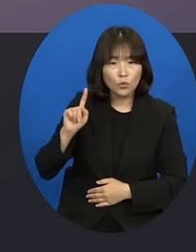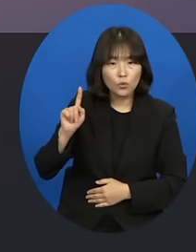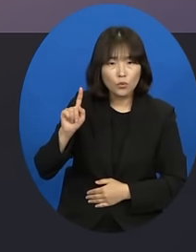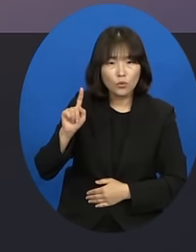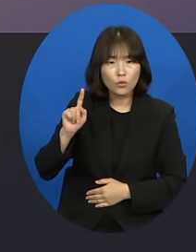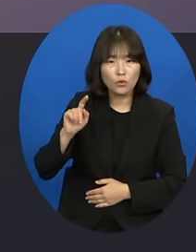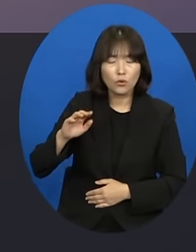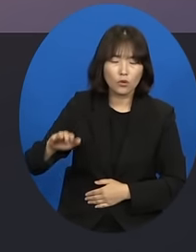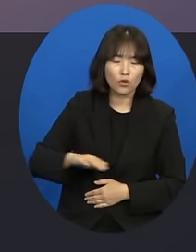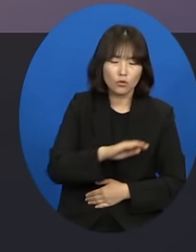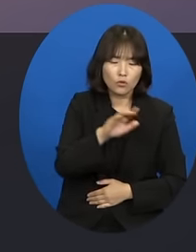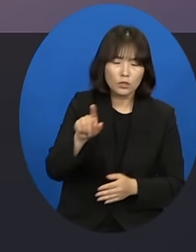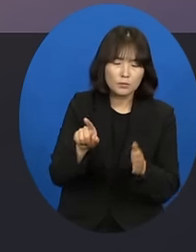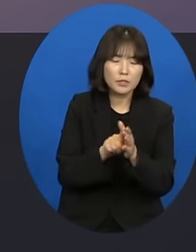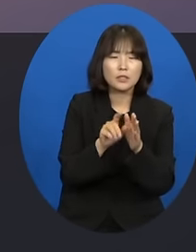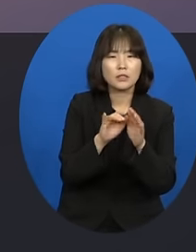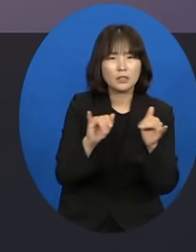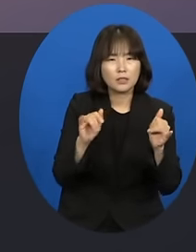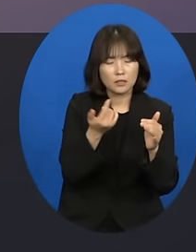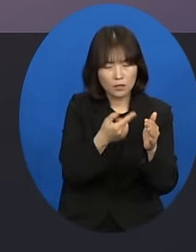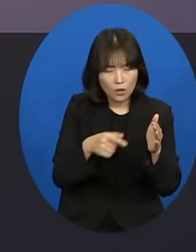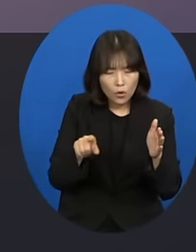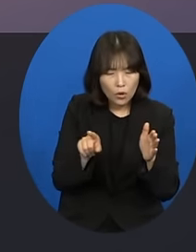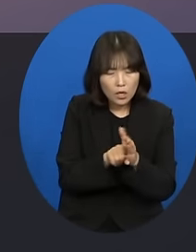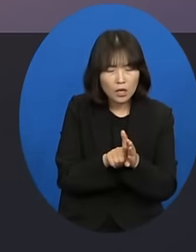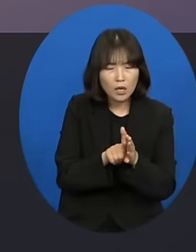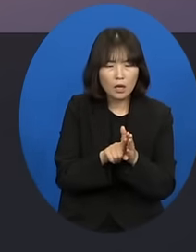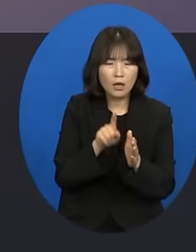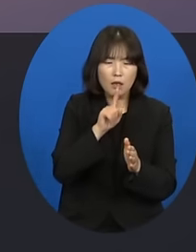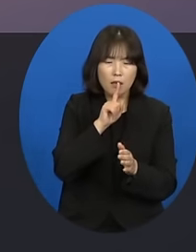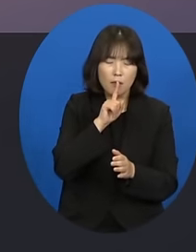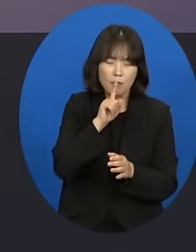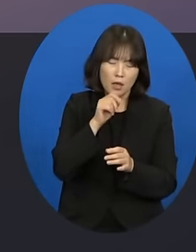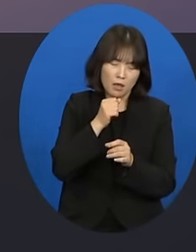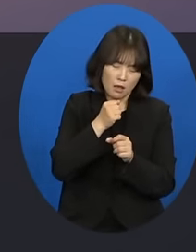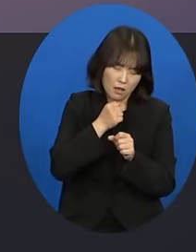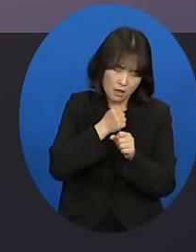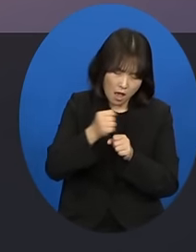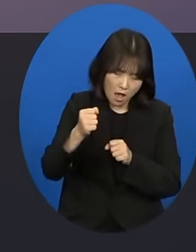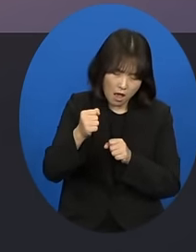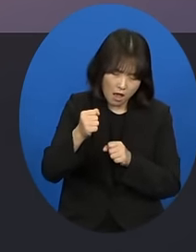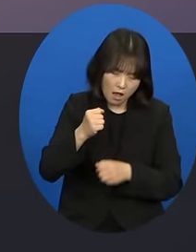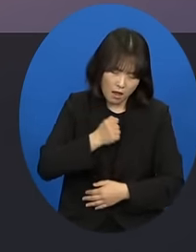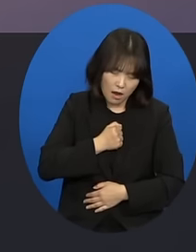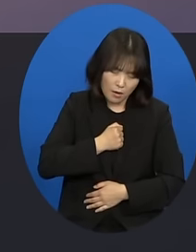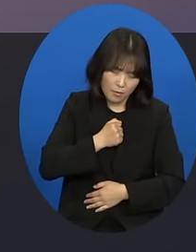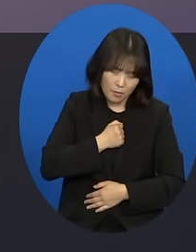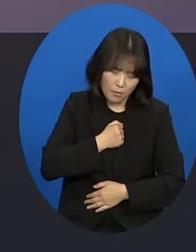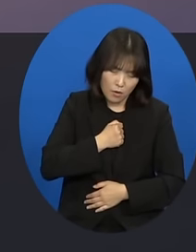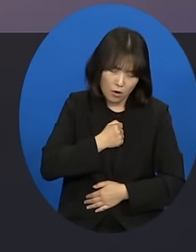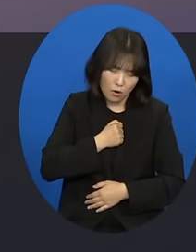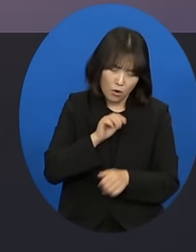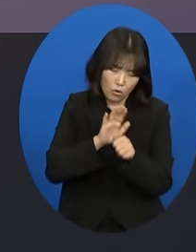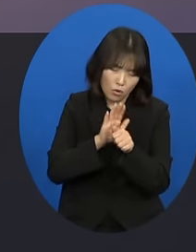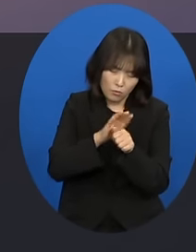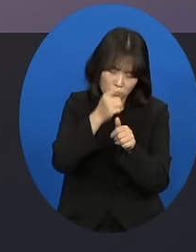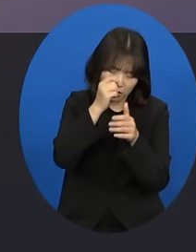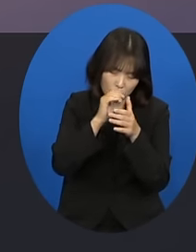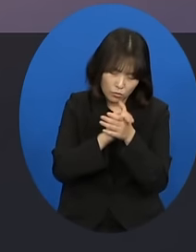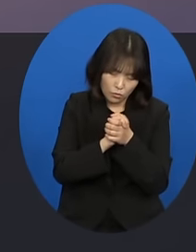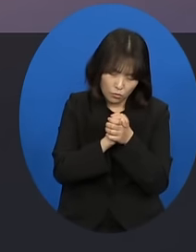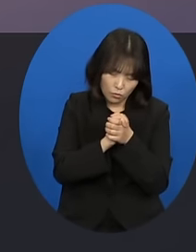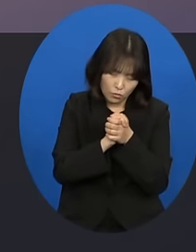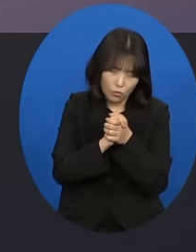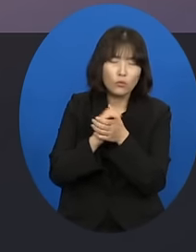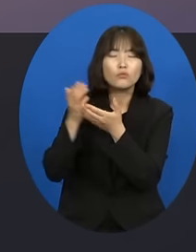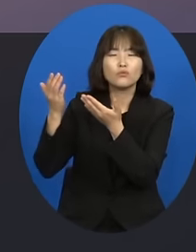우리 믿는 자들 위해서 말할 수 없는 탄식으로 중보기도 하신, 말로 표현할 수 없는 탄식으로 우리를 위하여